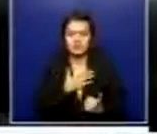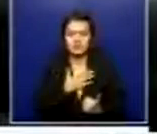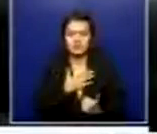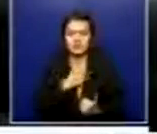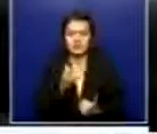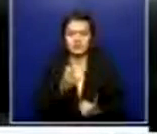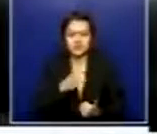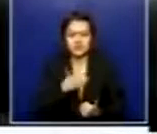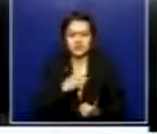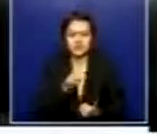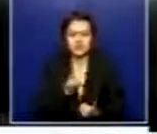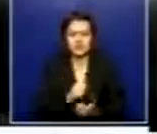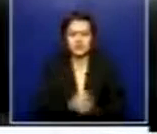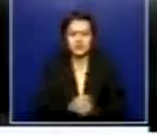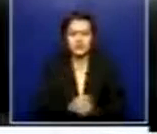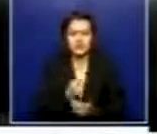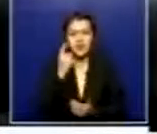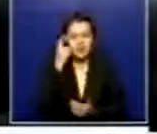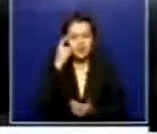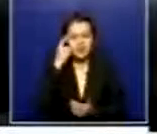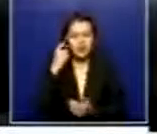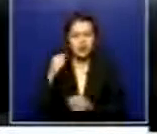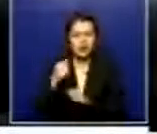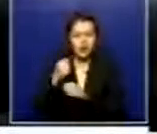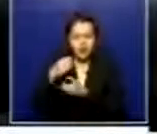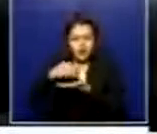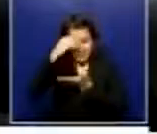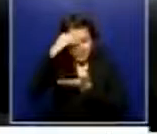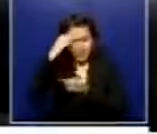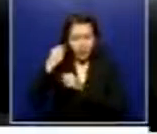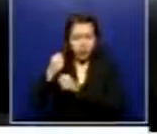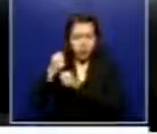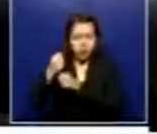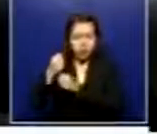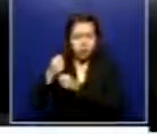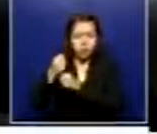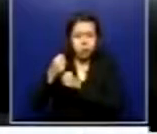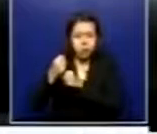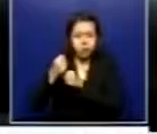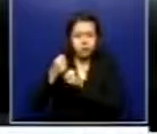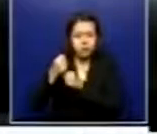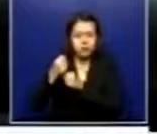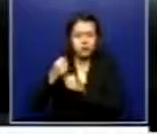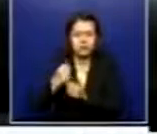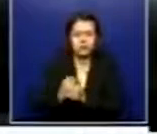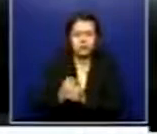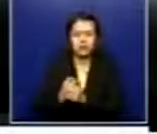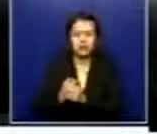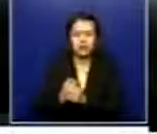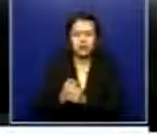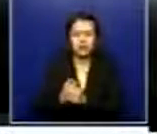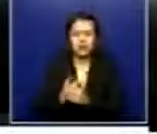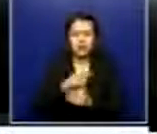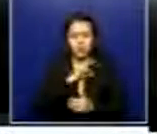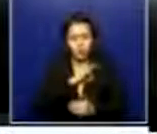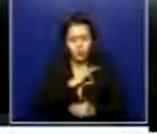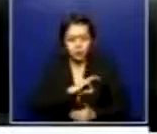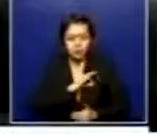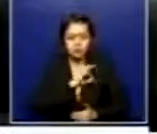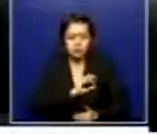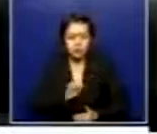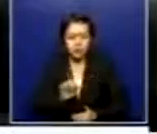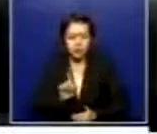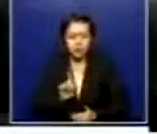รามองการเคลื่อนไหวของนักศึกษาด้วยแว่นแห่งมนุษยธรรมด้วยความรู้สึ